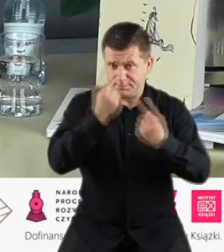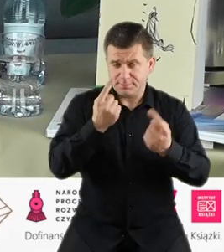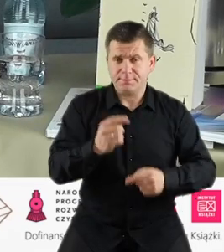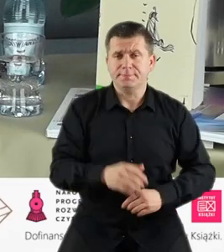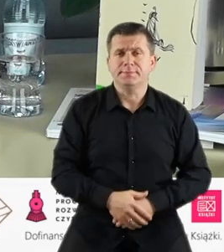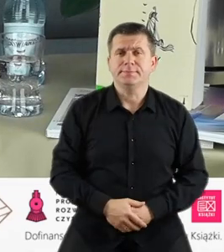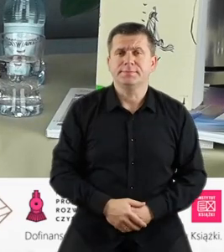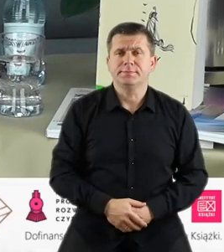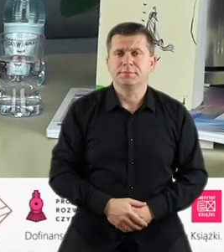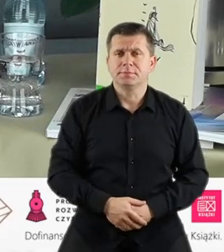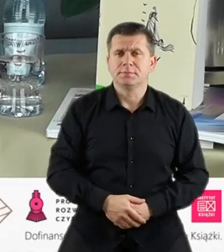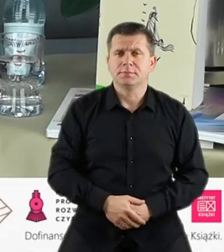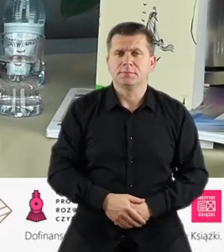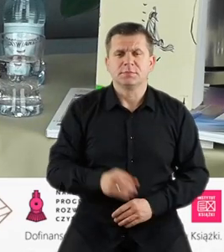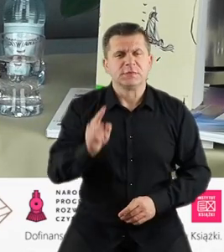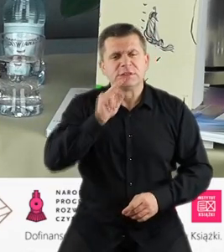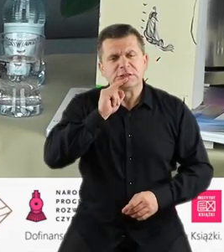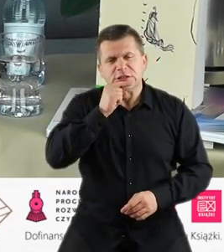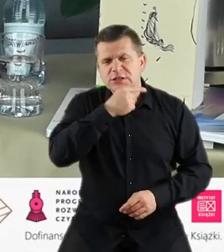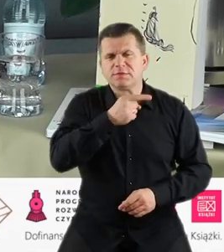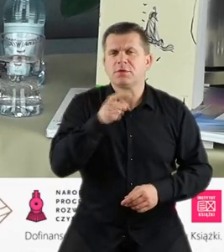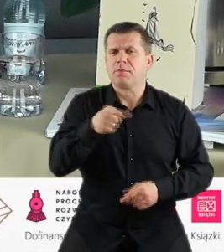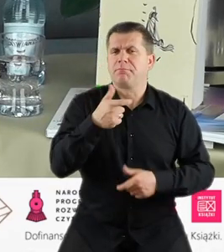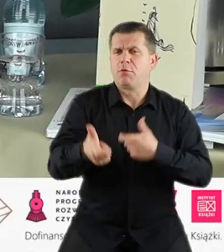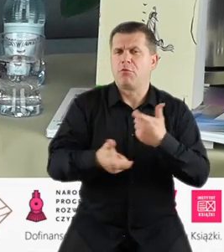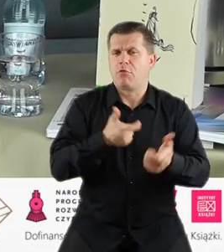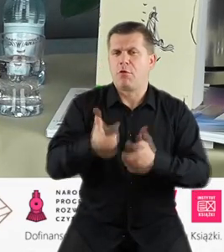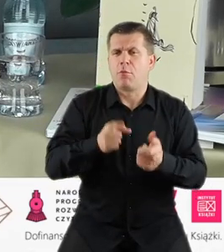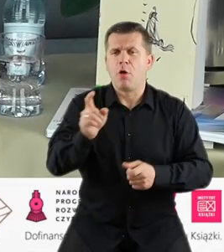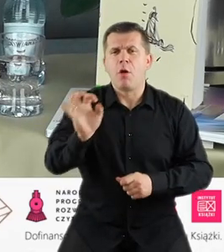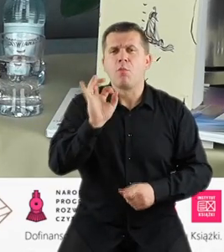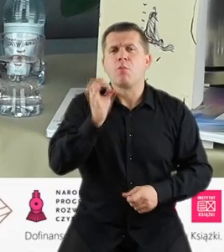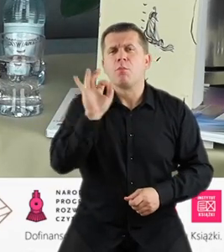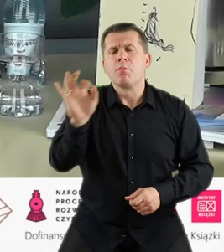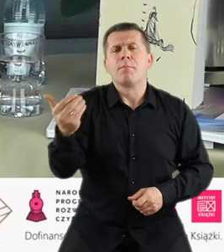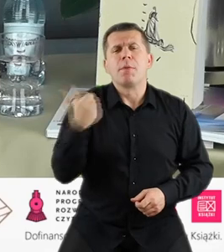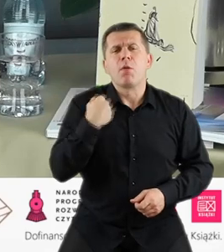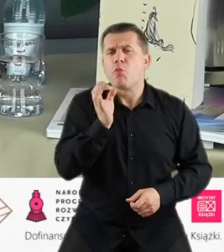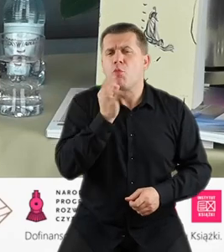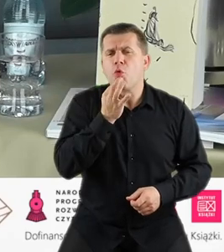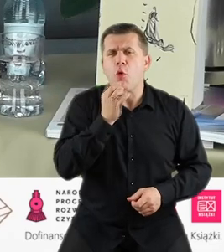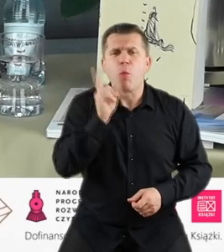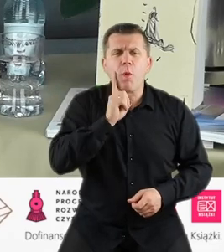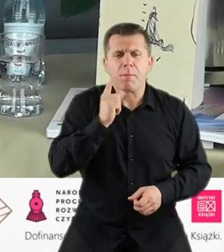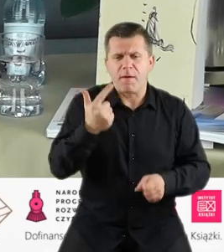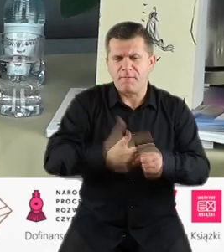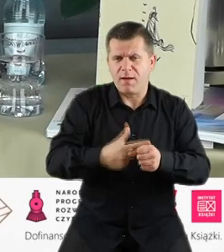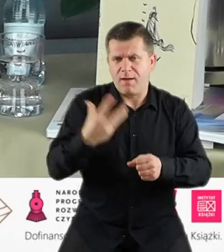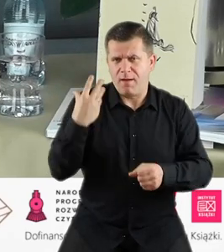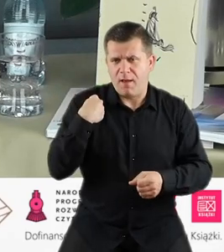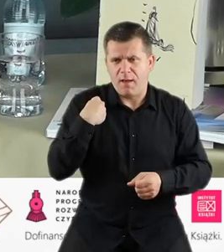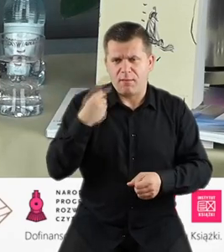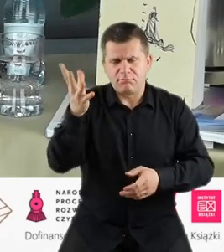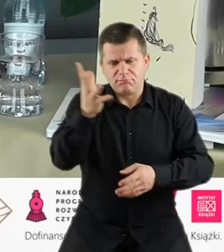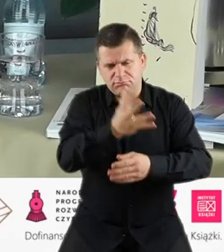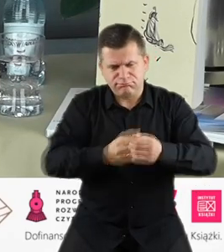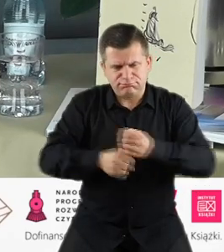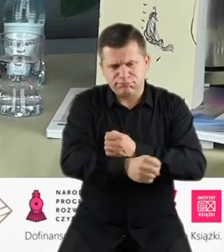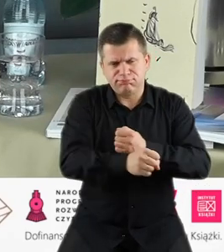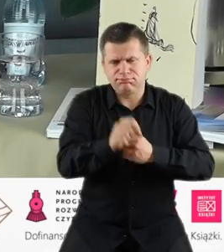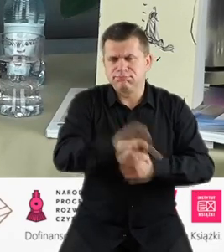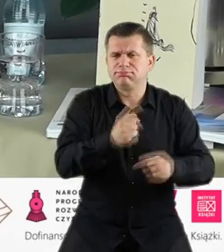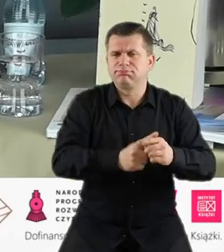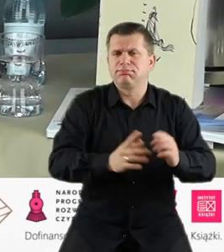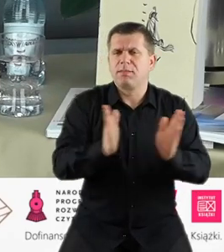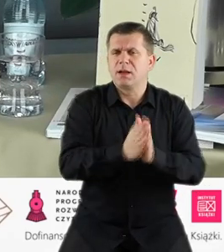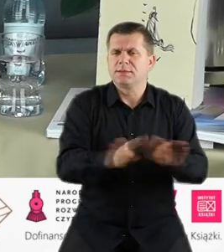myślę, że ta krzywda, która się dokonała, tak, że on jako młody 20-letni chłopak został zamknięty w